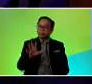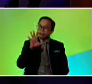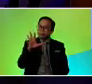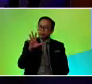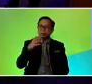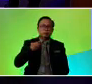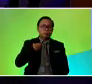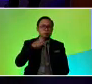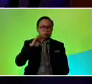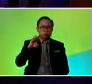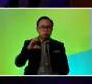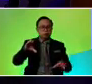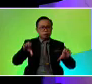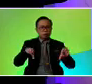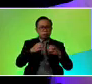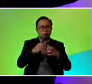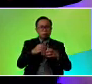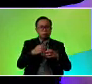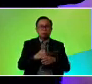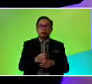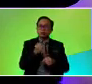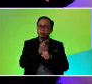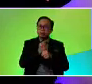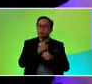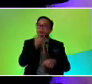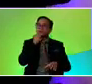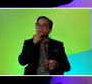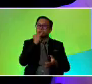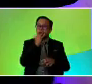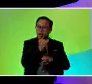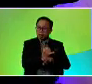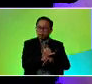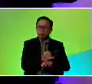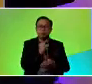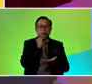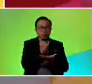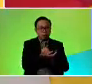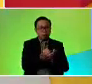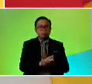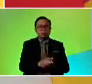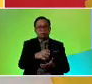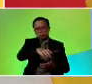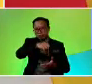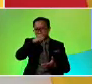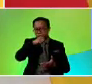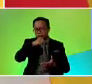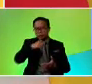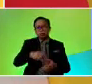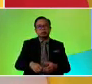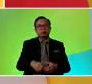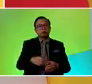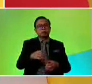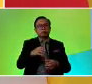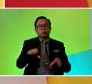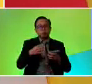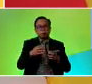melakukan jinayah Oke menjadi keledai dada mengemis dan juga penjualan